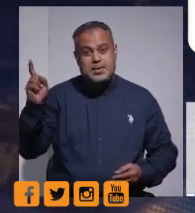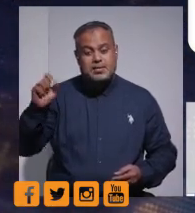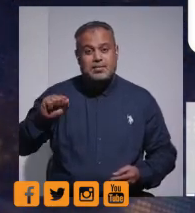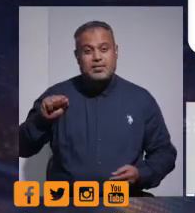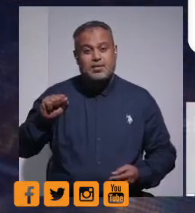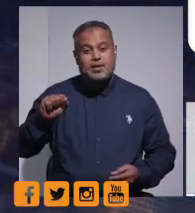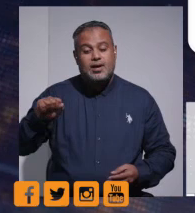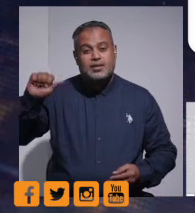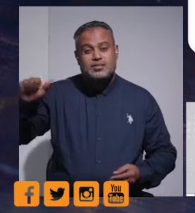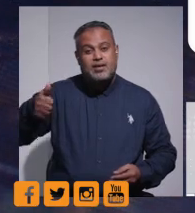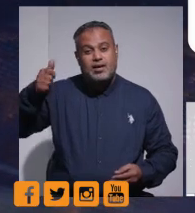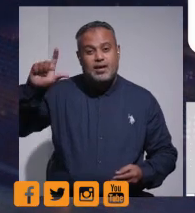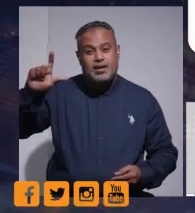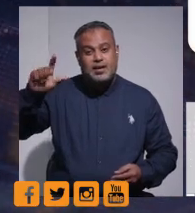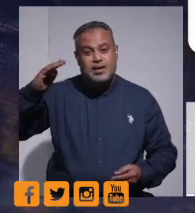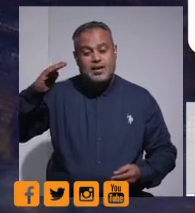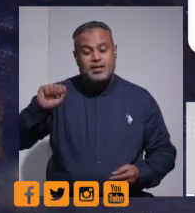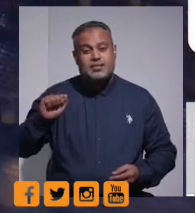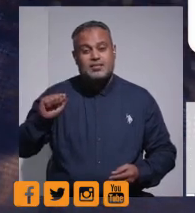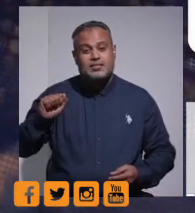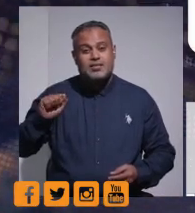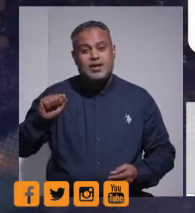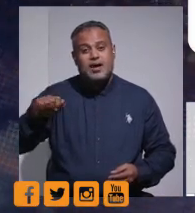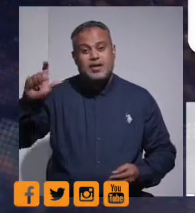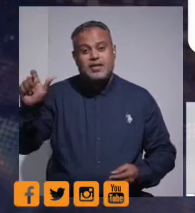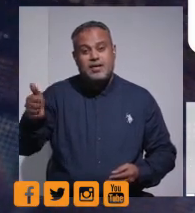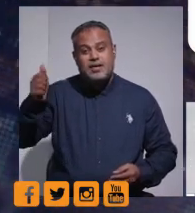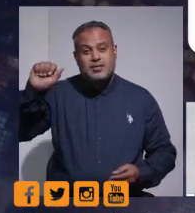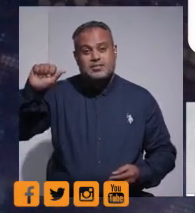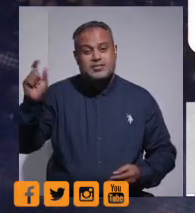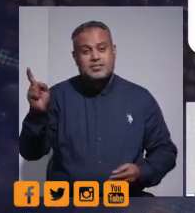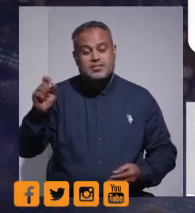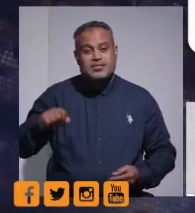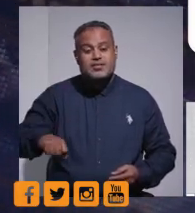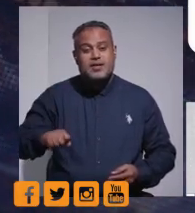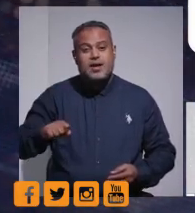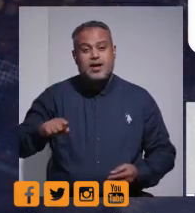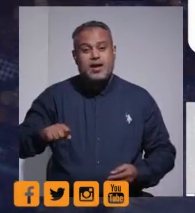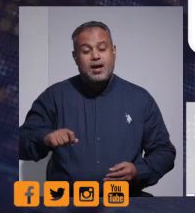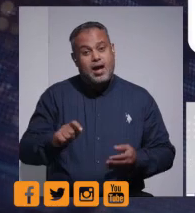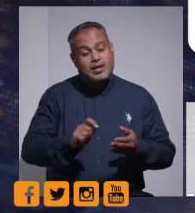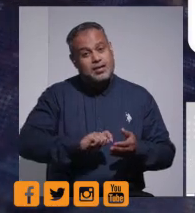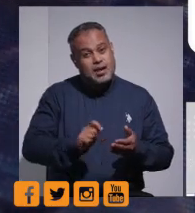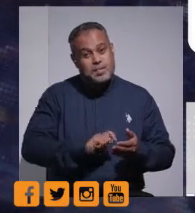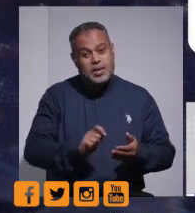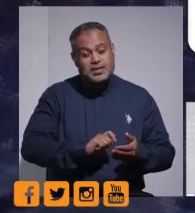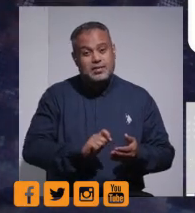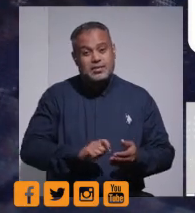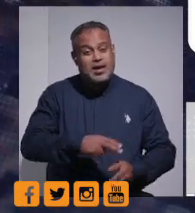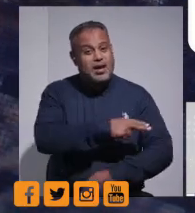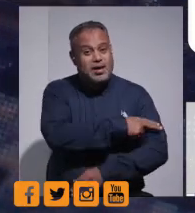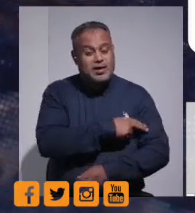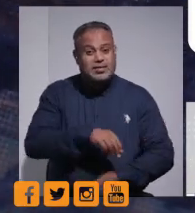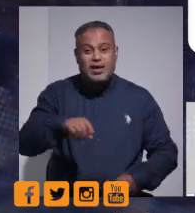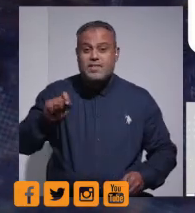صالح عبد الله صالح عبيد المرفدي ناصر عبد ربه ناصر النخي قطط الماده بتعيينهم اعضاء في المحكمه